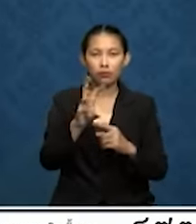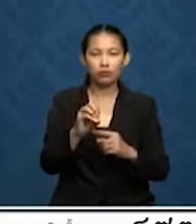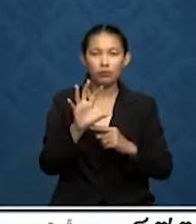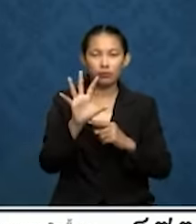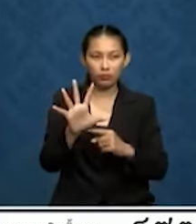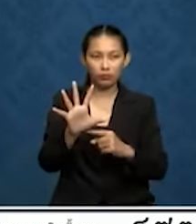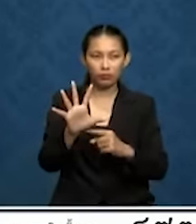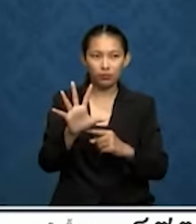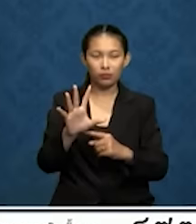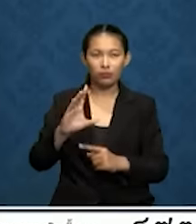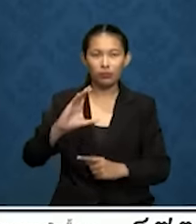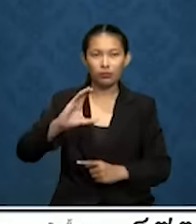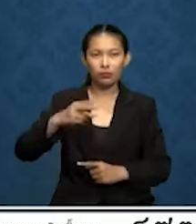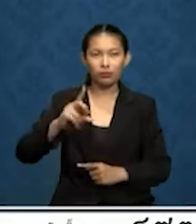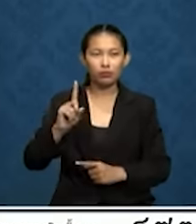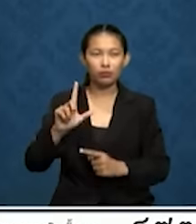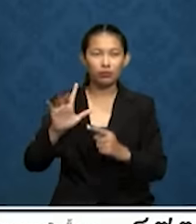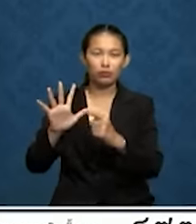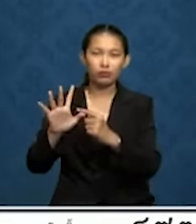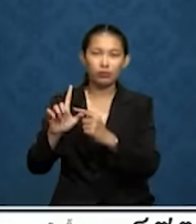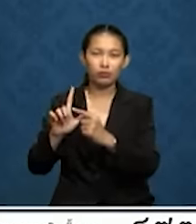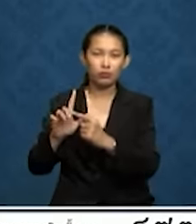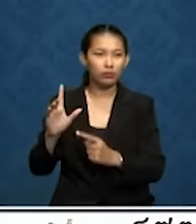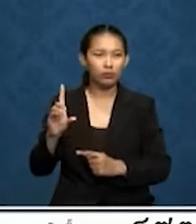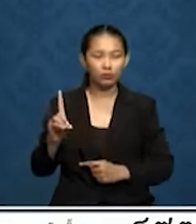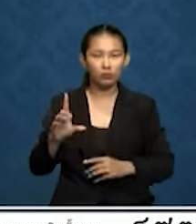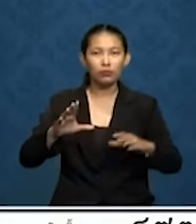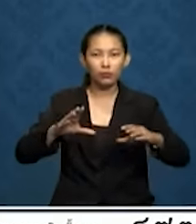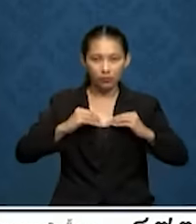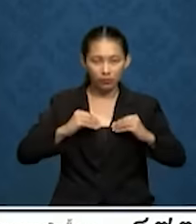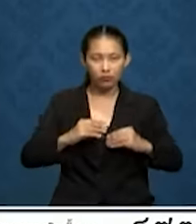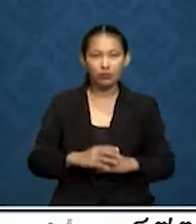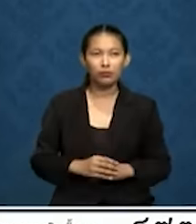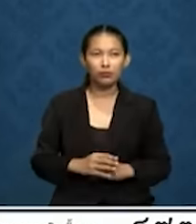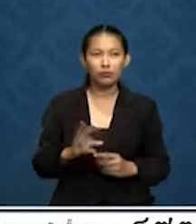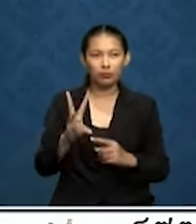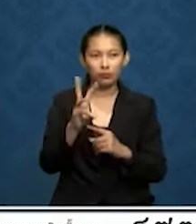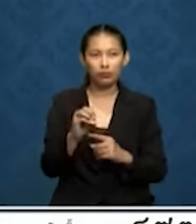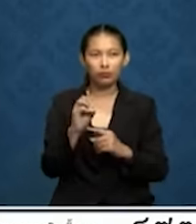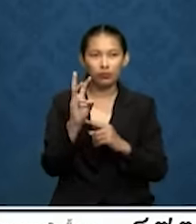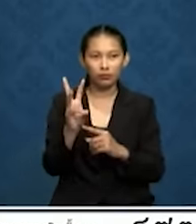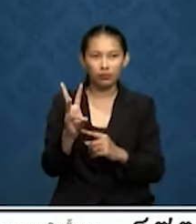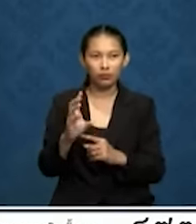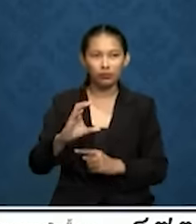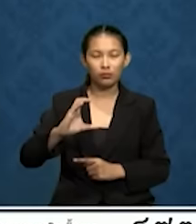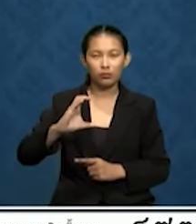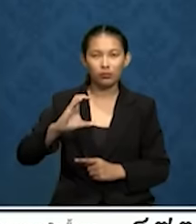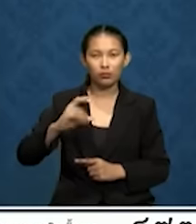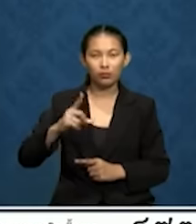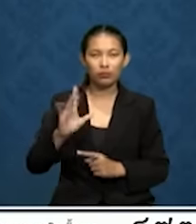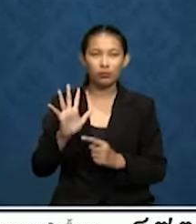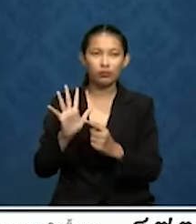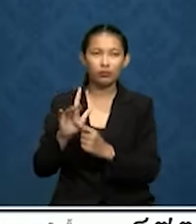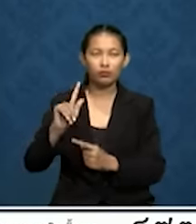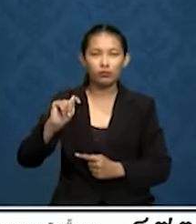65นายฉลาดขามช่วง เห็นชอบครับ 66นายฉัตรสุ